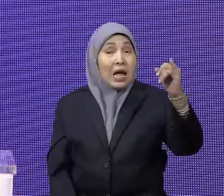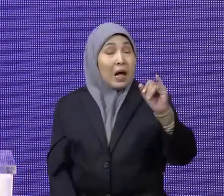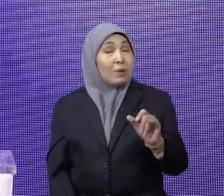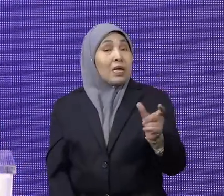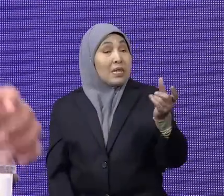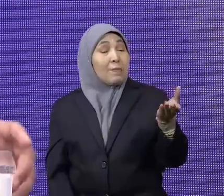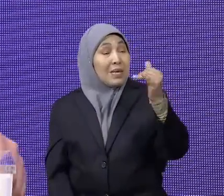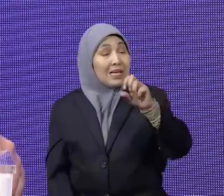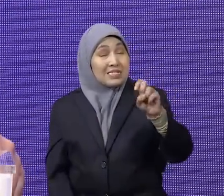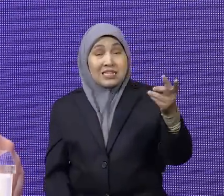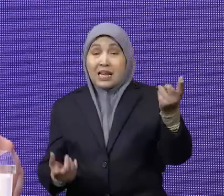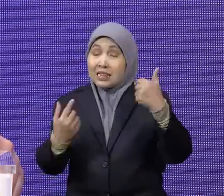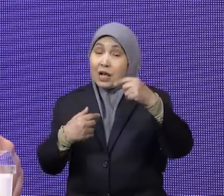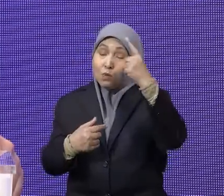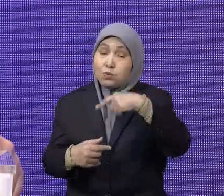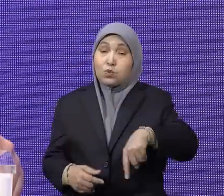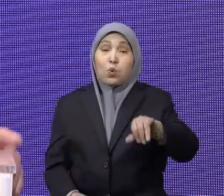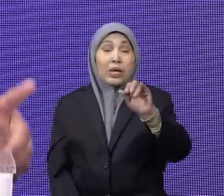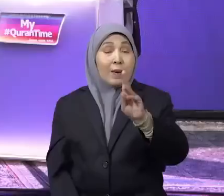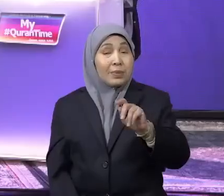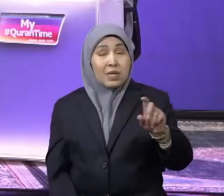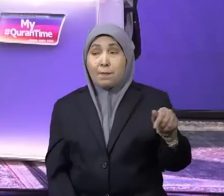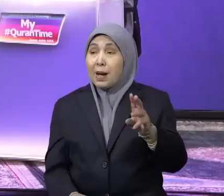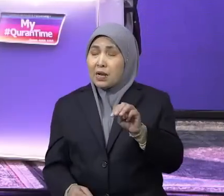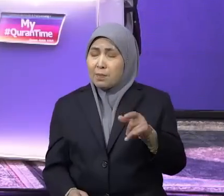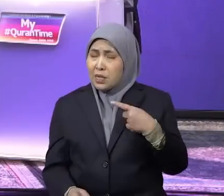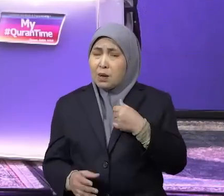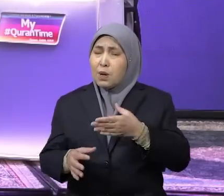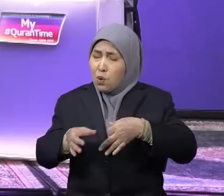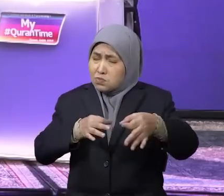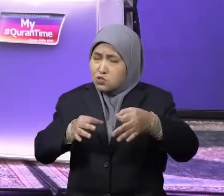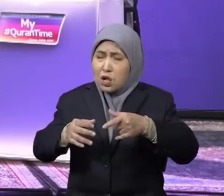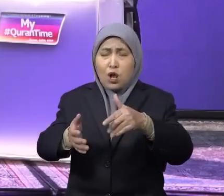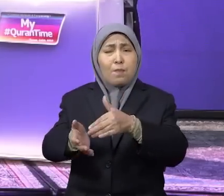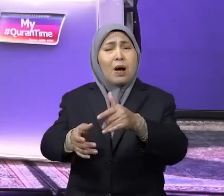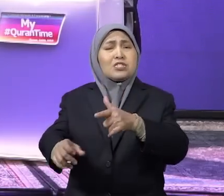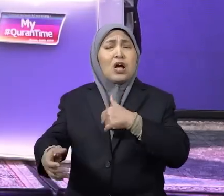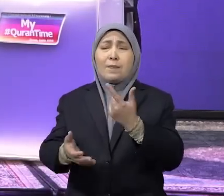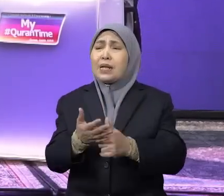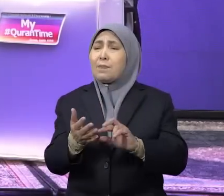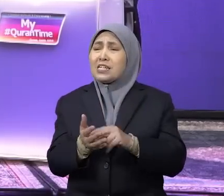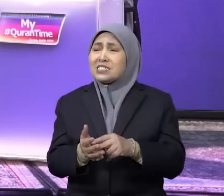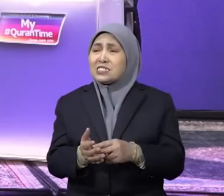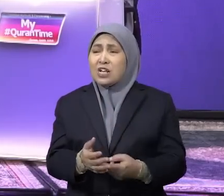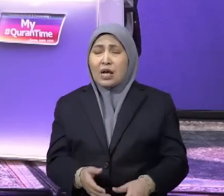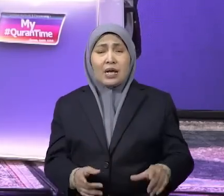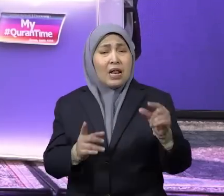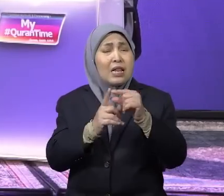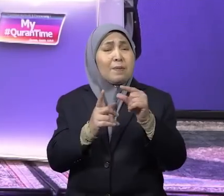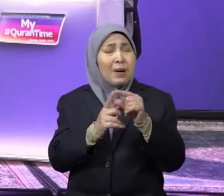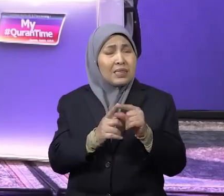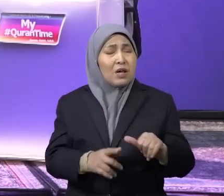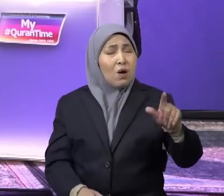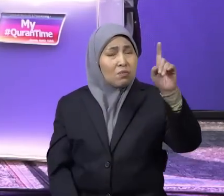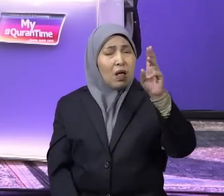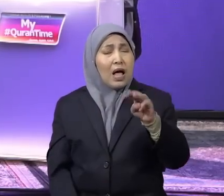salam dikhabarkan datang untuk Maryam. Ini bicara yang perlu kita rungkaikan dengan lebih panjang. Apa yang dimaksudkan dengan kalimatim